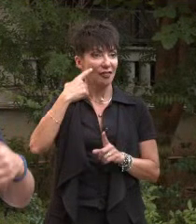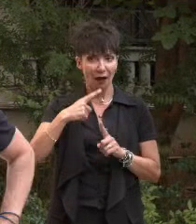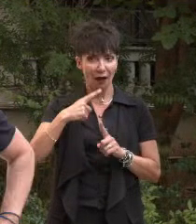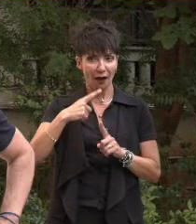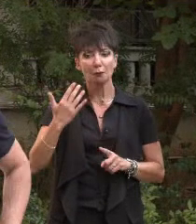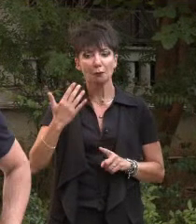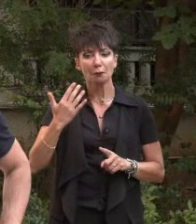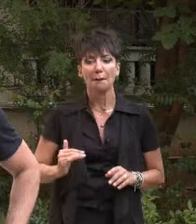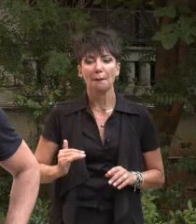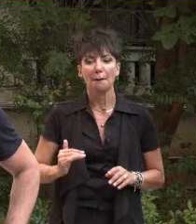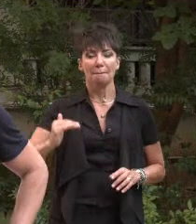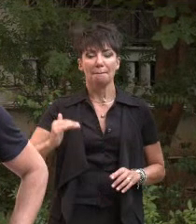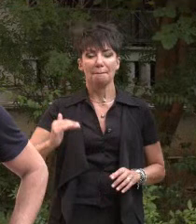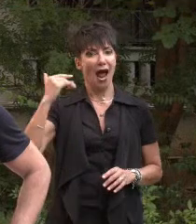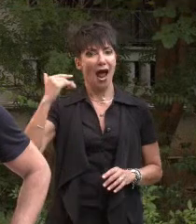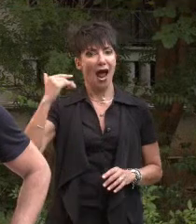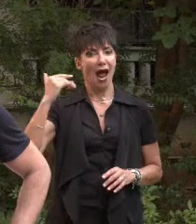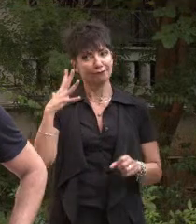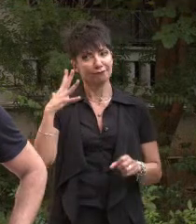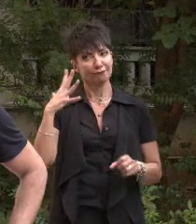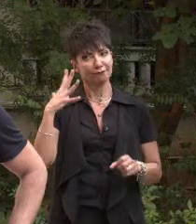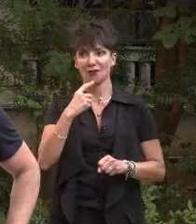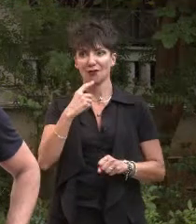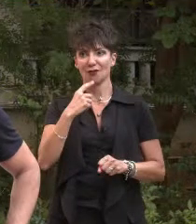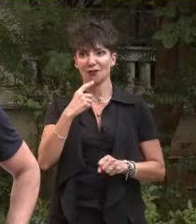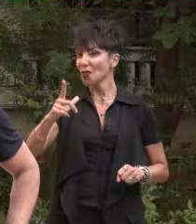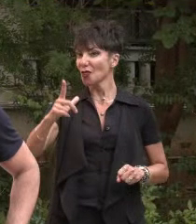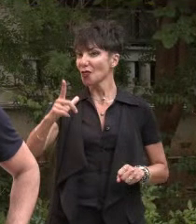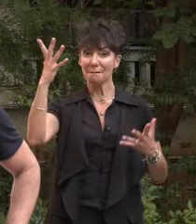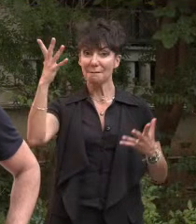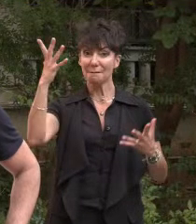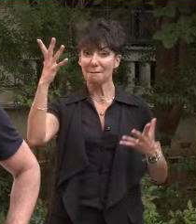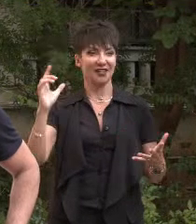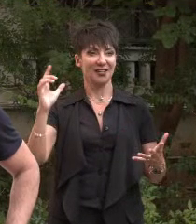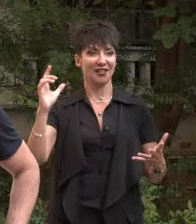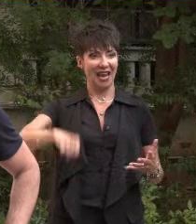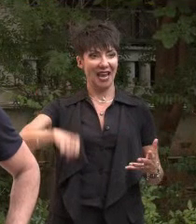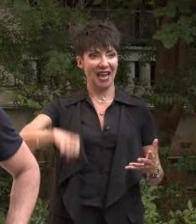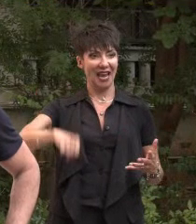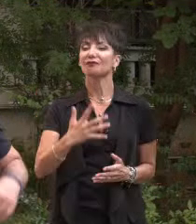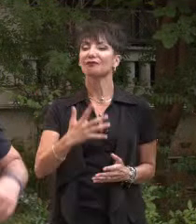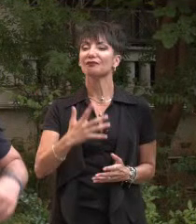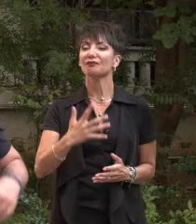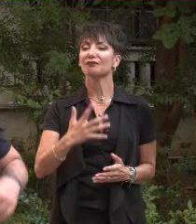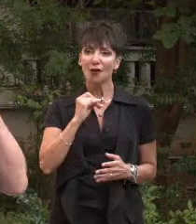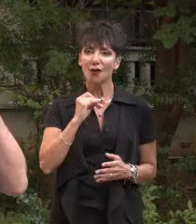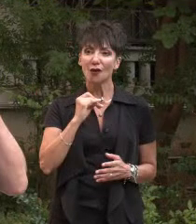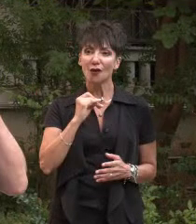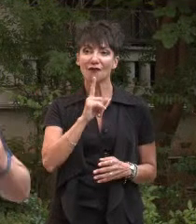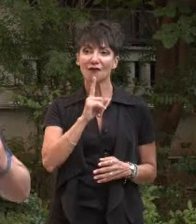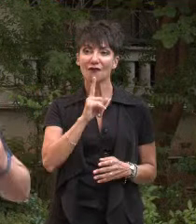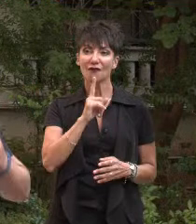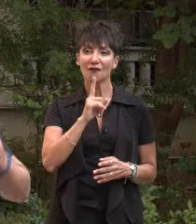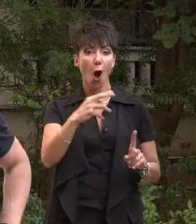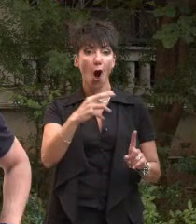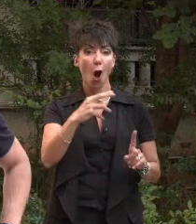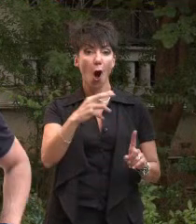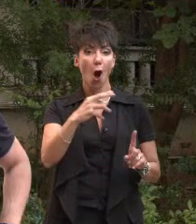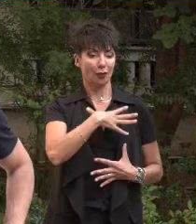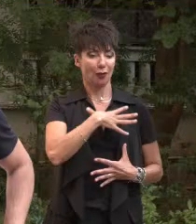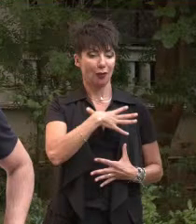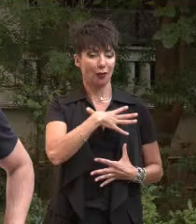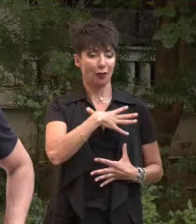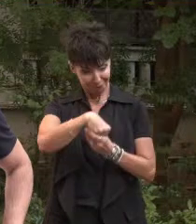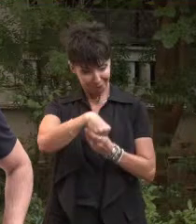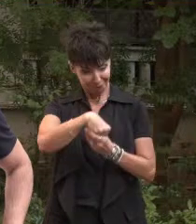το έκανα μικρός, το έκανα λίγο πιο μεγάλος. Και νιώθω πολύ περήφανος που η θέση που μετίμησε ο Πρωθυπουργός συνάδει